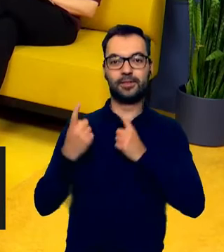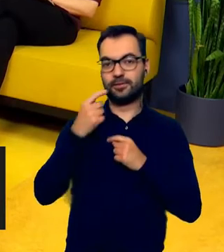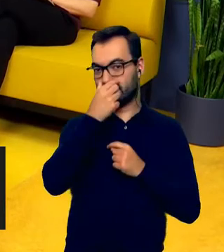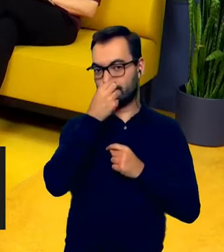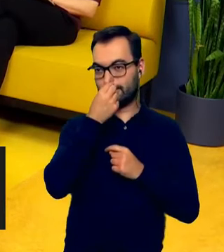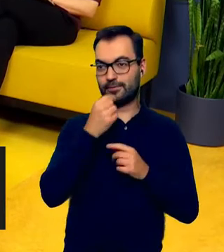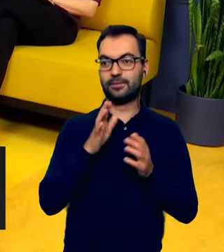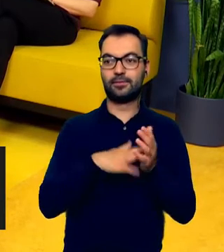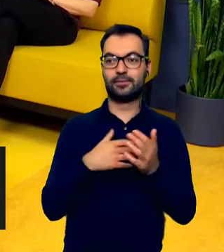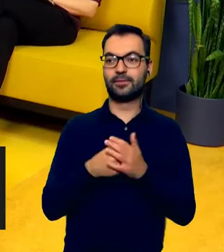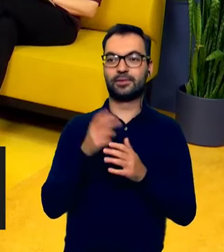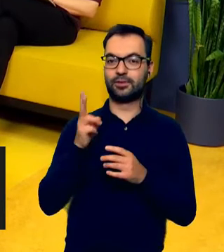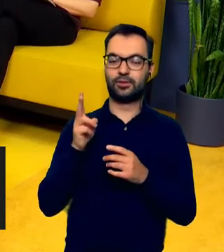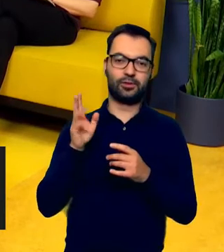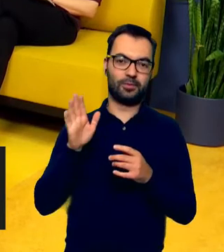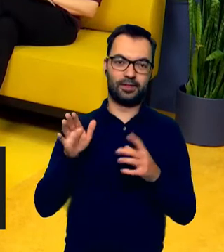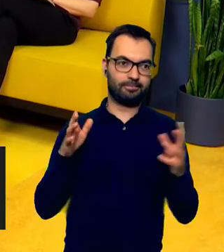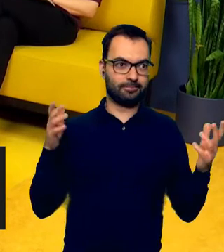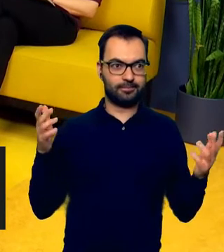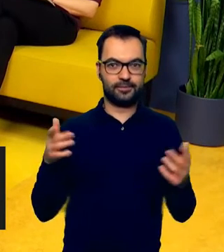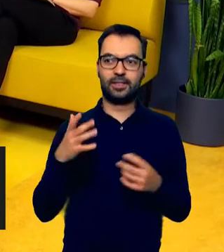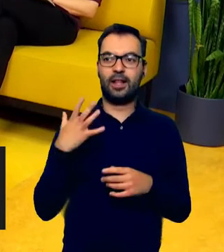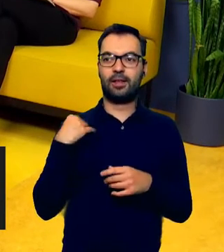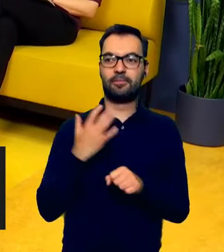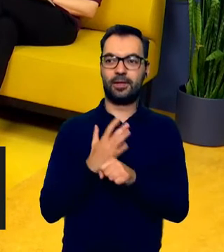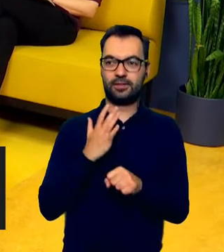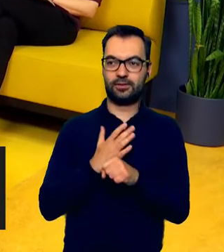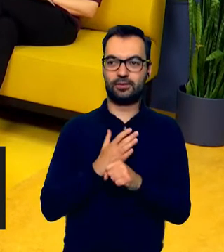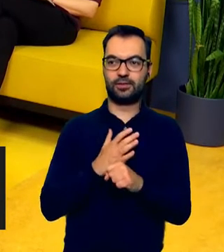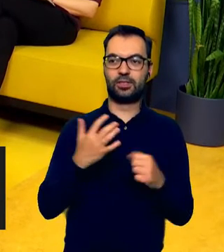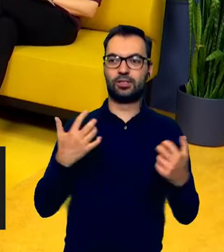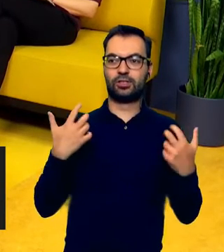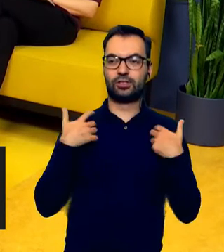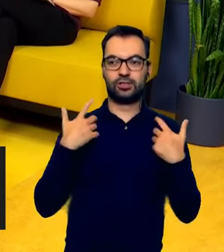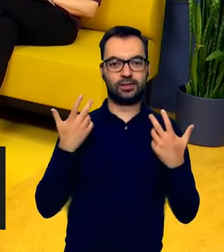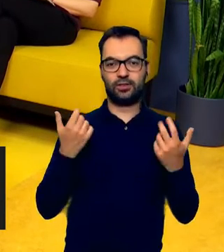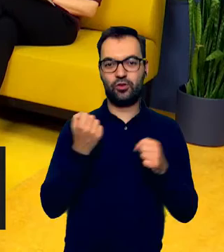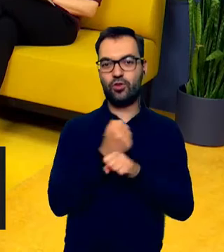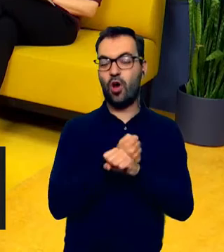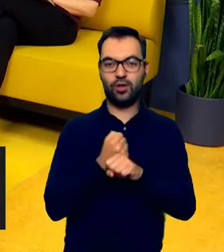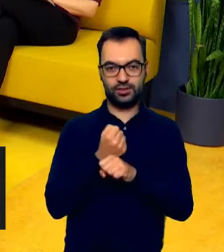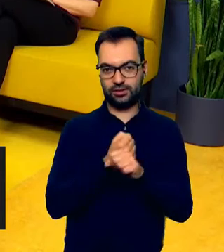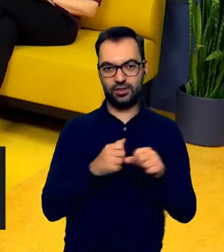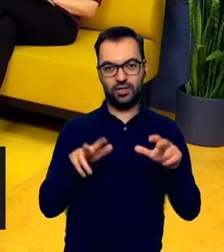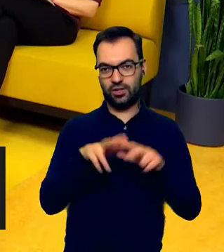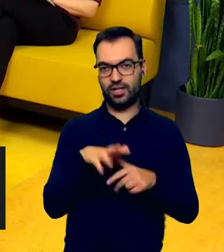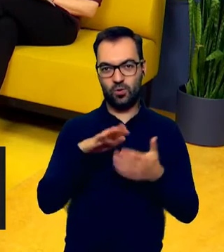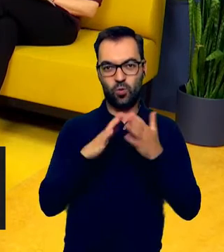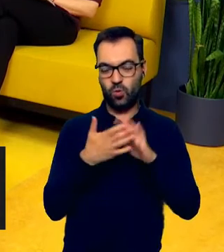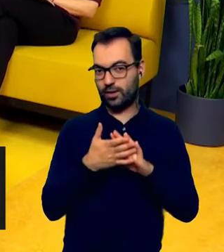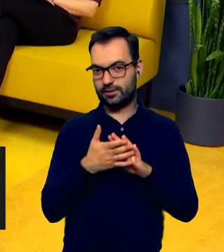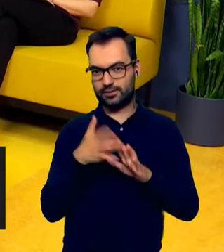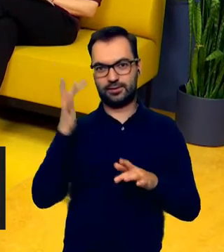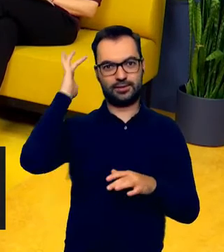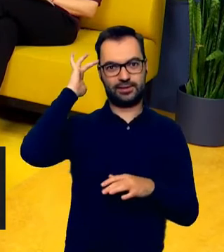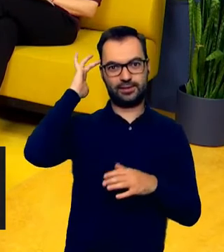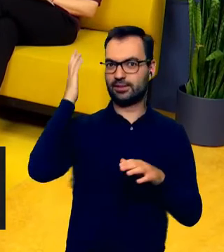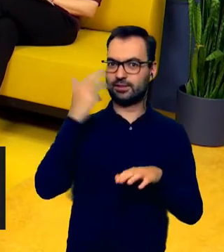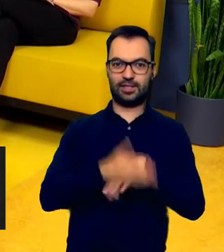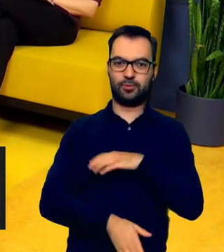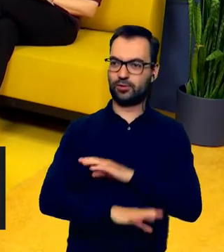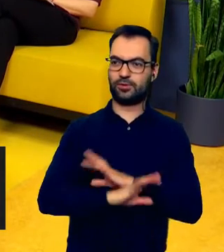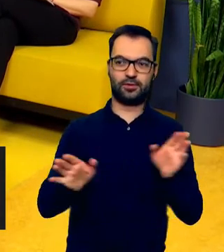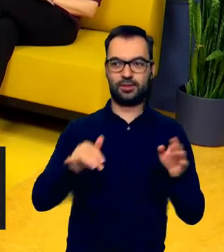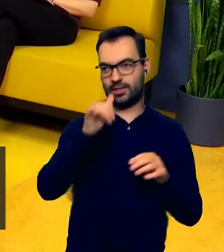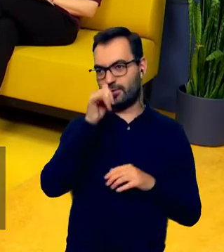że nie wiem, ktoś, nie wiem, ma, wiesz, dobiega pięćdziesiątki i żyje w jakimś toksycznym układzie rodzinnym. Wiesz, i myśli sobie, kurczę, no już za późno,